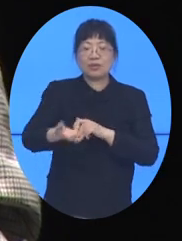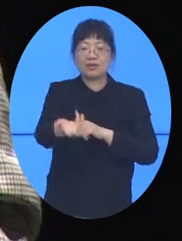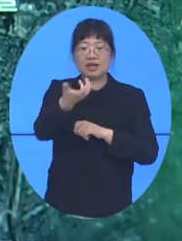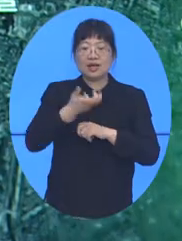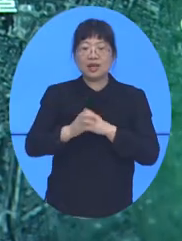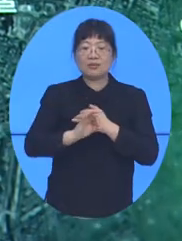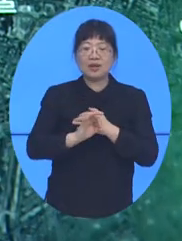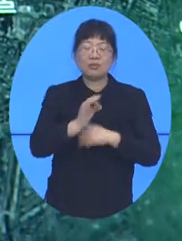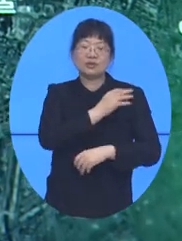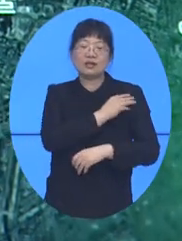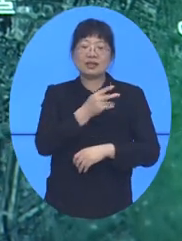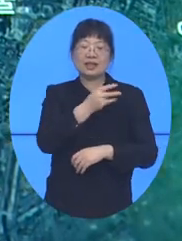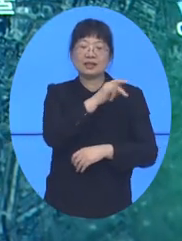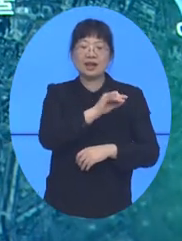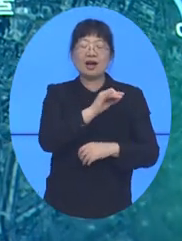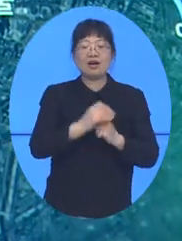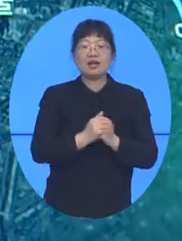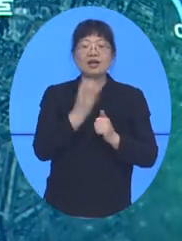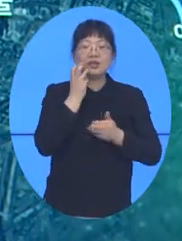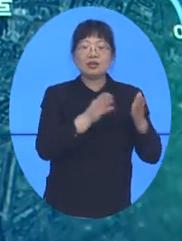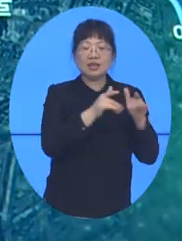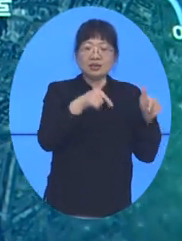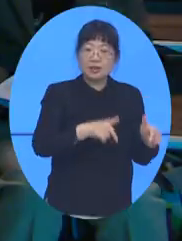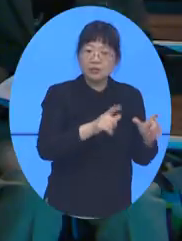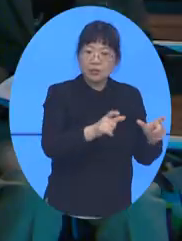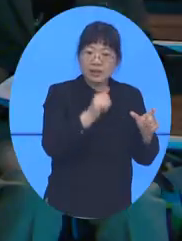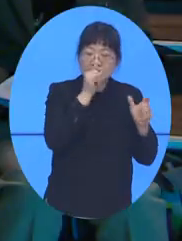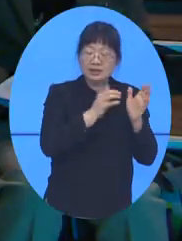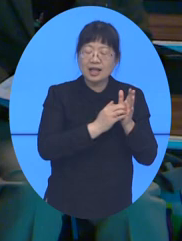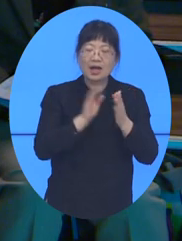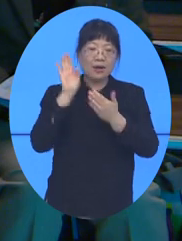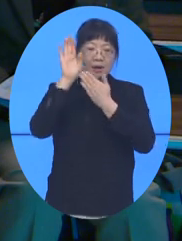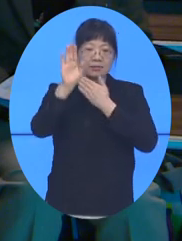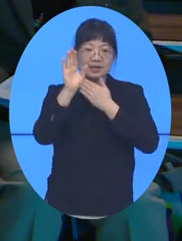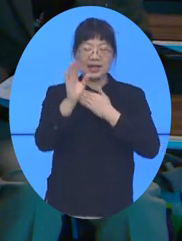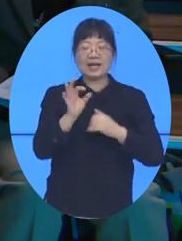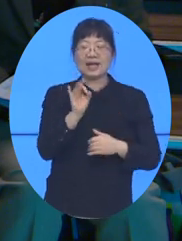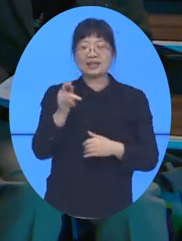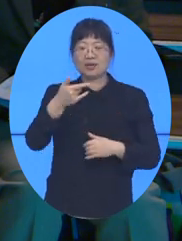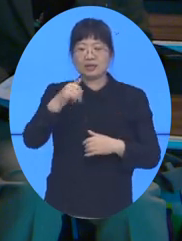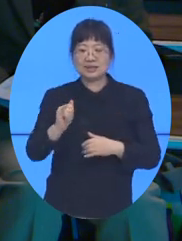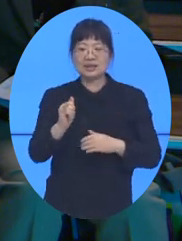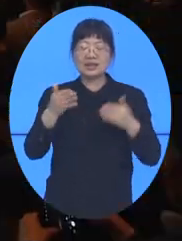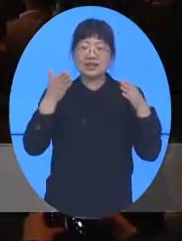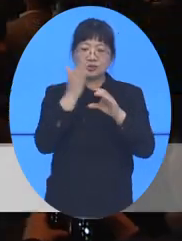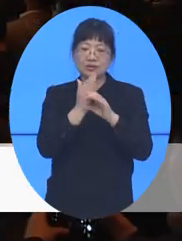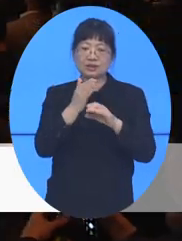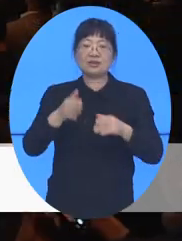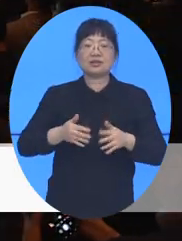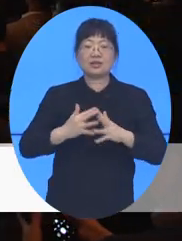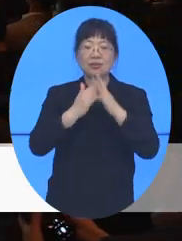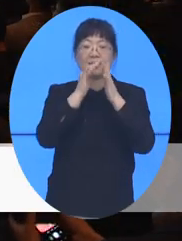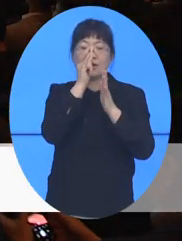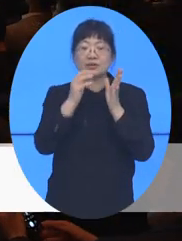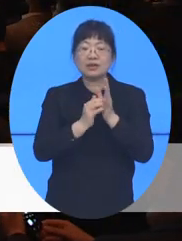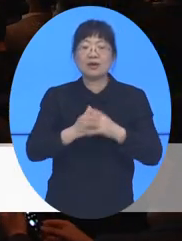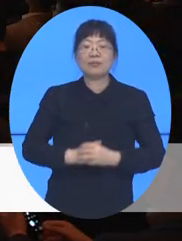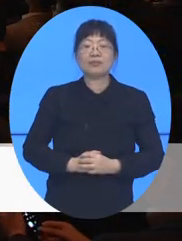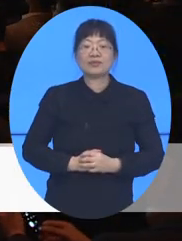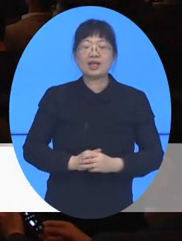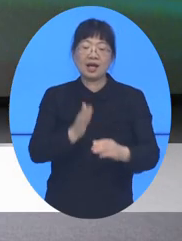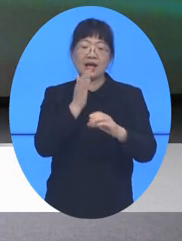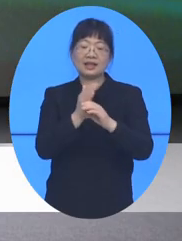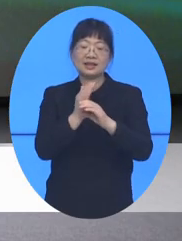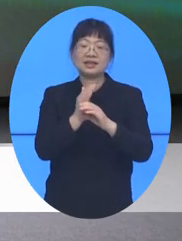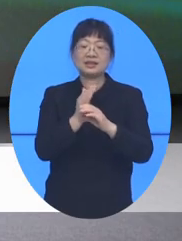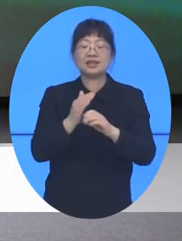부천 대장지구는 경기 서부 권역에 친환경 미래 기술 집적지로 부상할 거란 전망이 나옵니다. 경기도는 경기 아리백을 선도하는